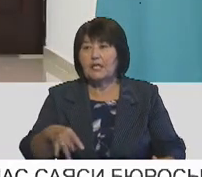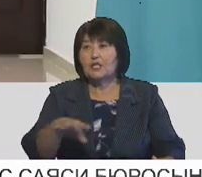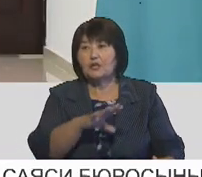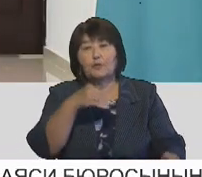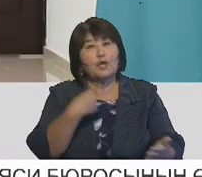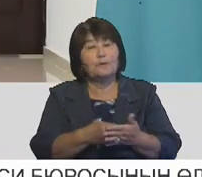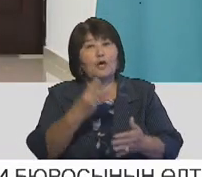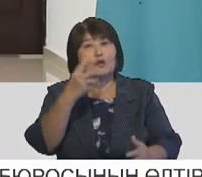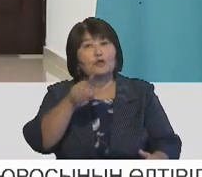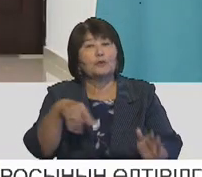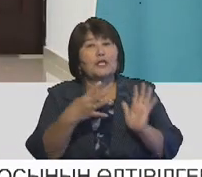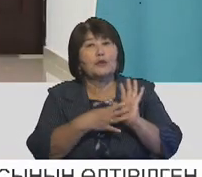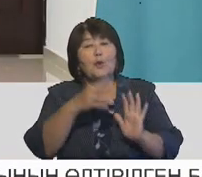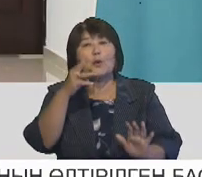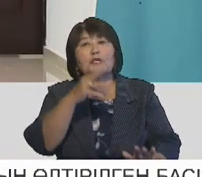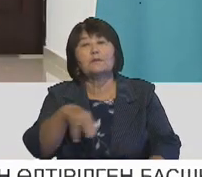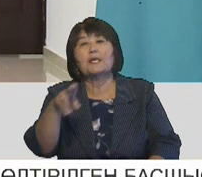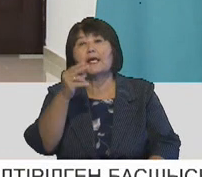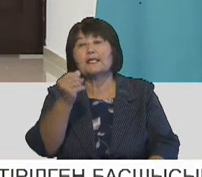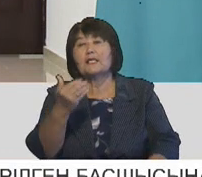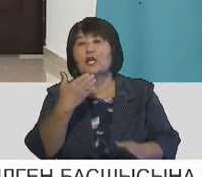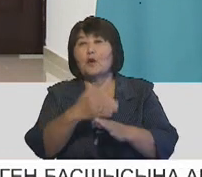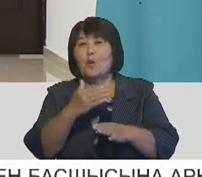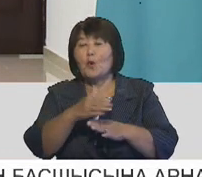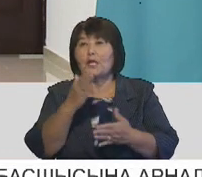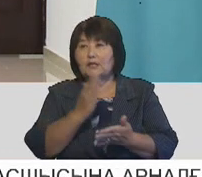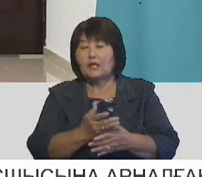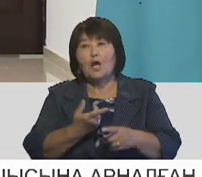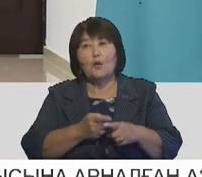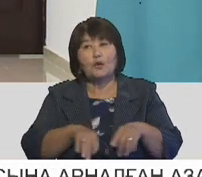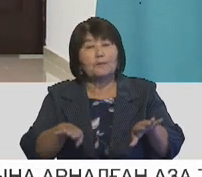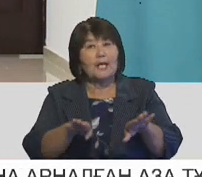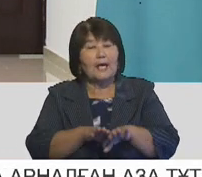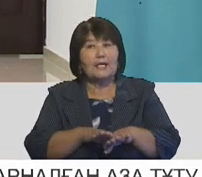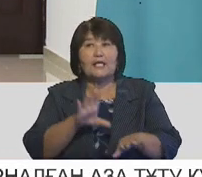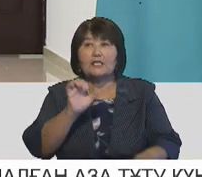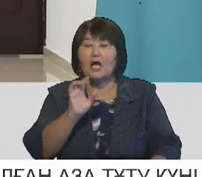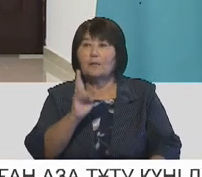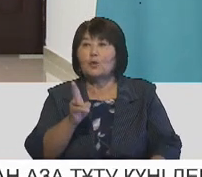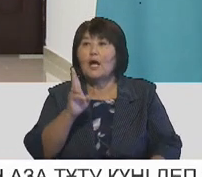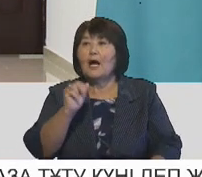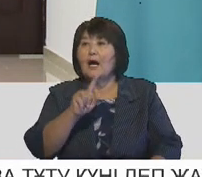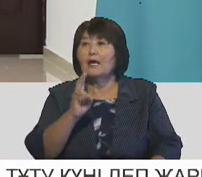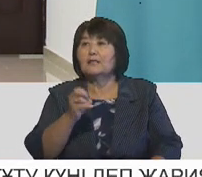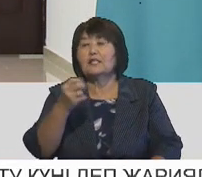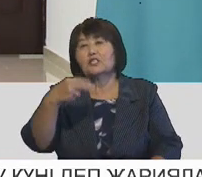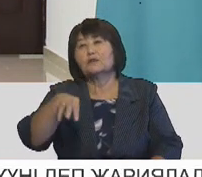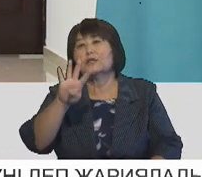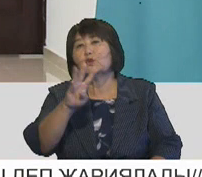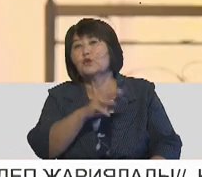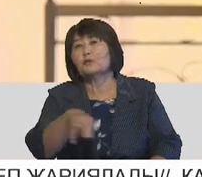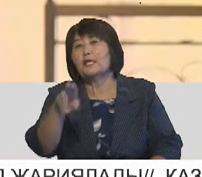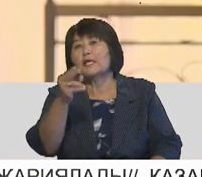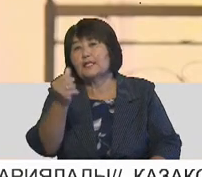бюджеттен 3,9 миллиард теңге бөлдік. Онымен қатар Самұрық-Қазына қорынан тағы да 24 миллиард теңге